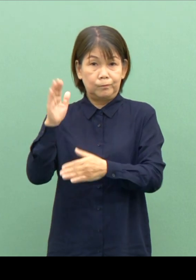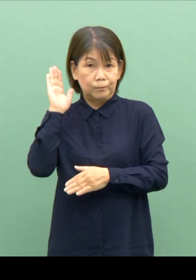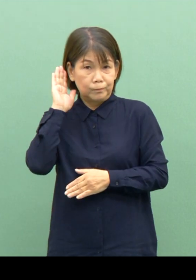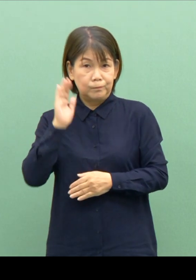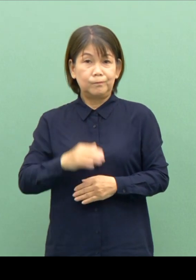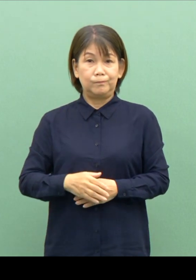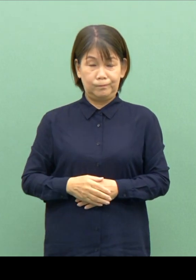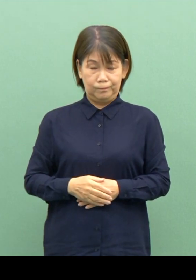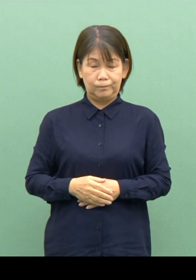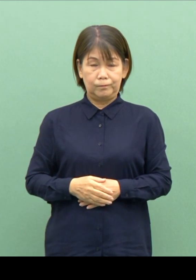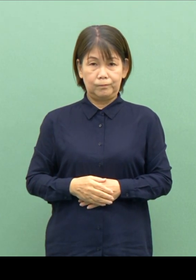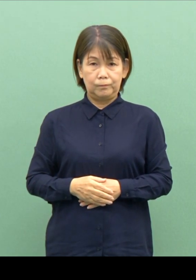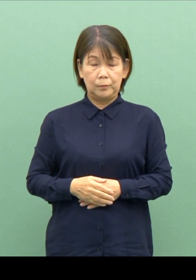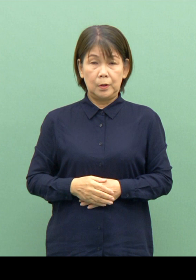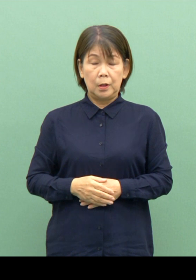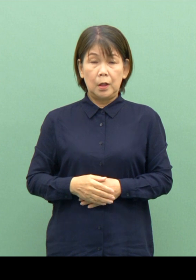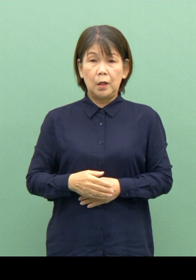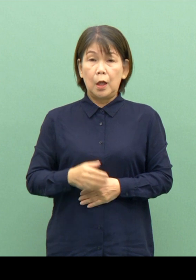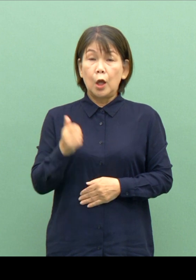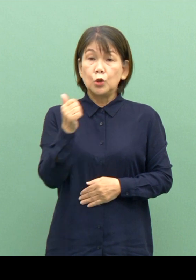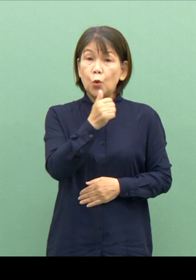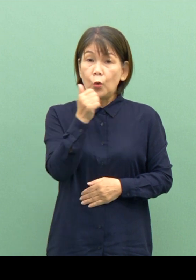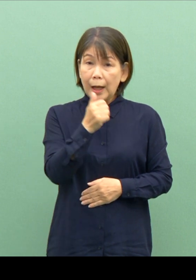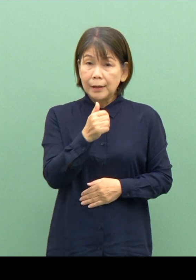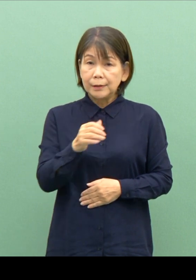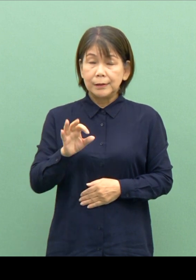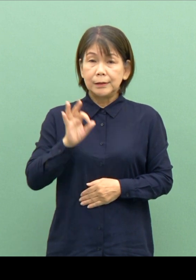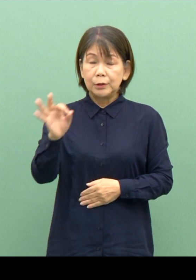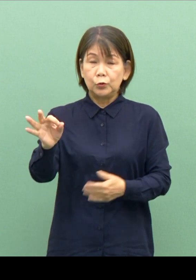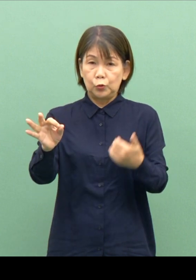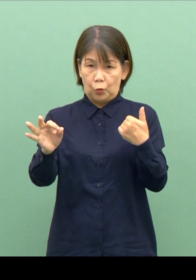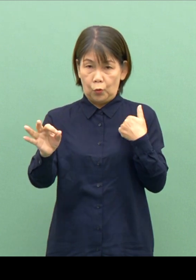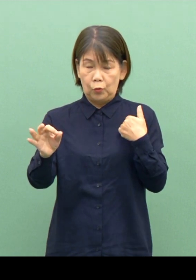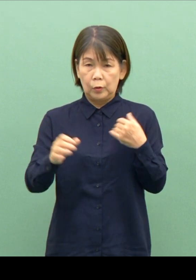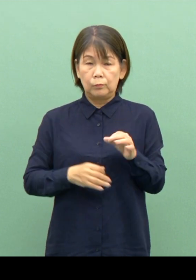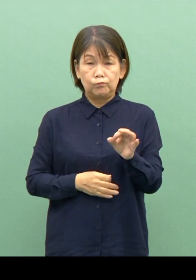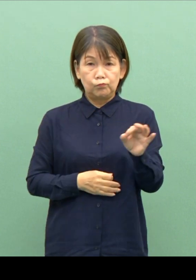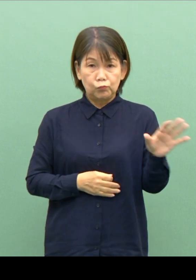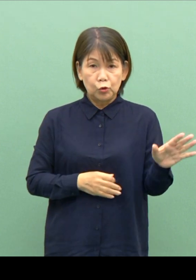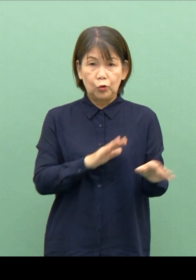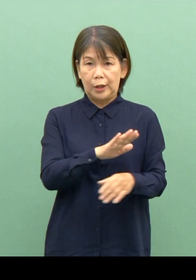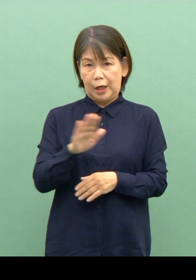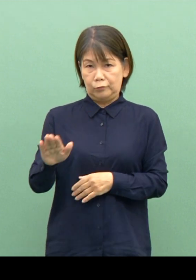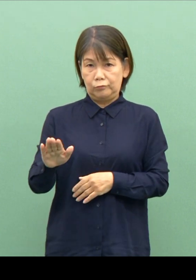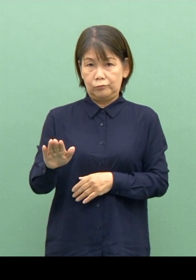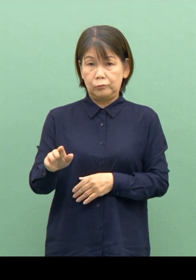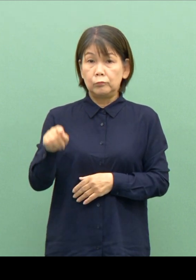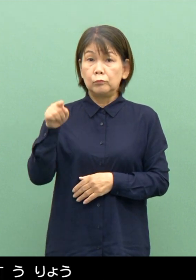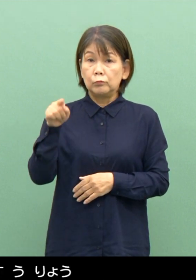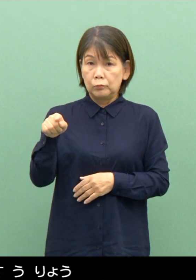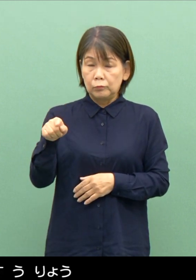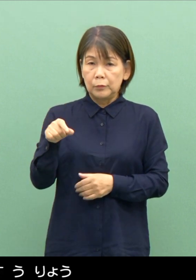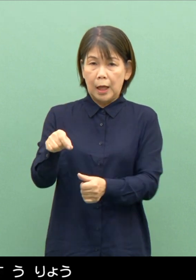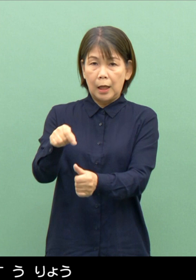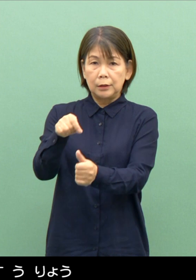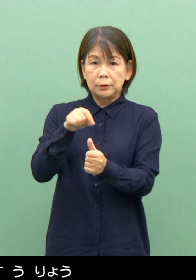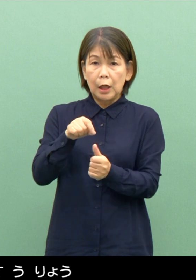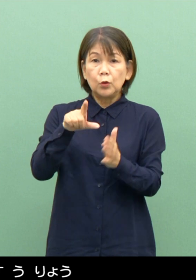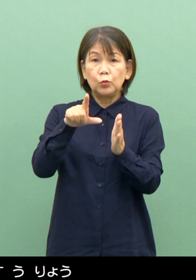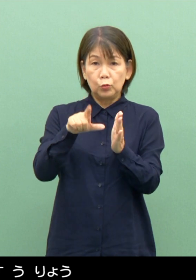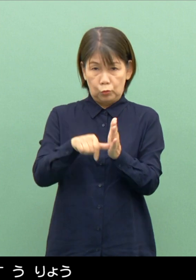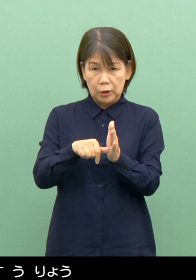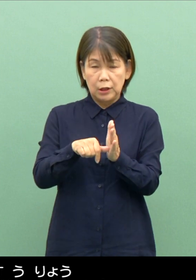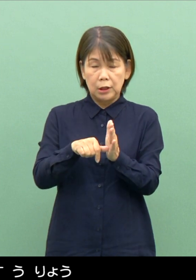業紹介には有料と無料があります。有料職業紹介は成功報酬型とはいえ、採用時に年収